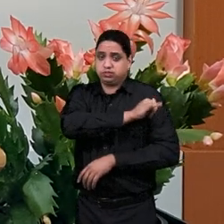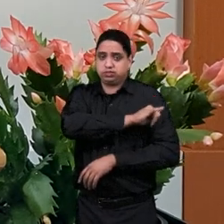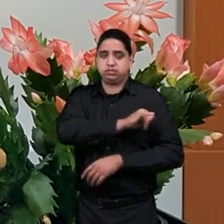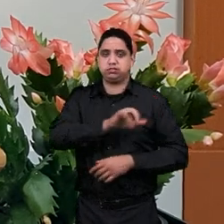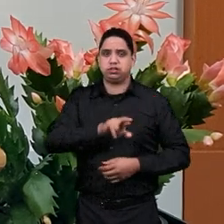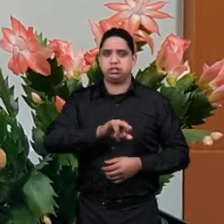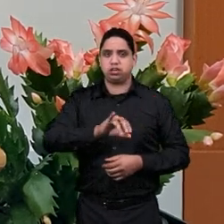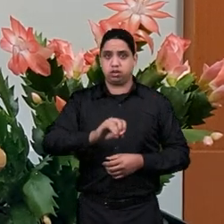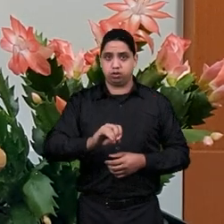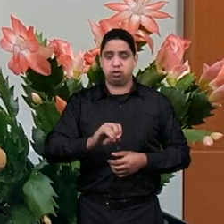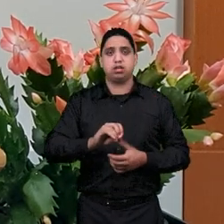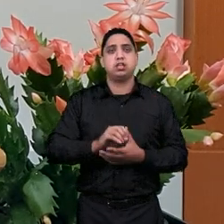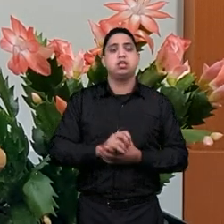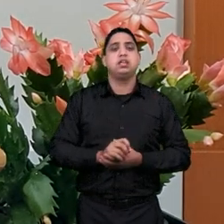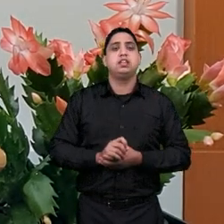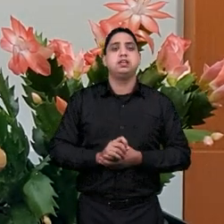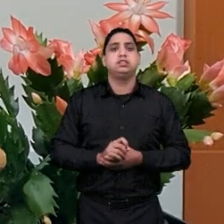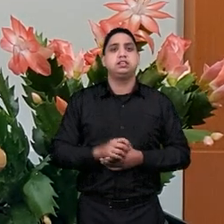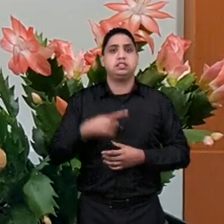à la tête